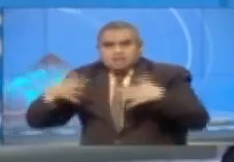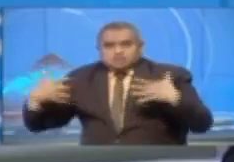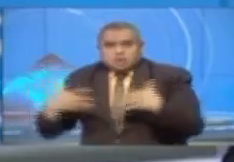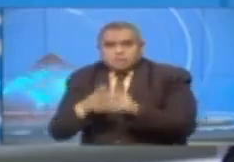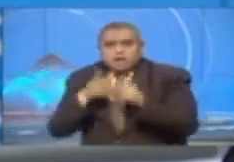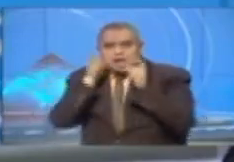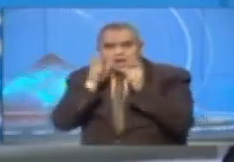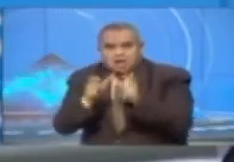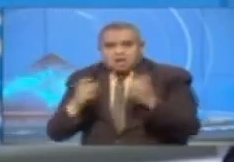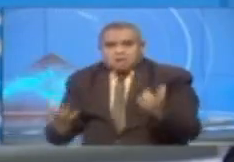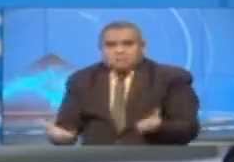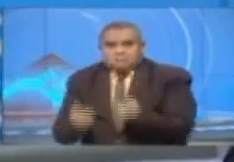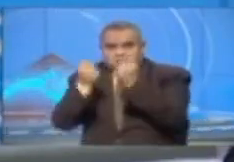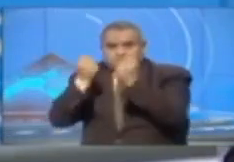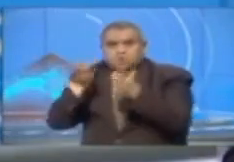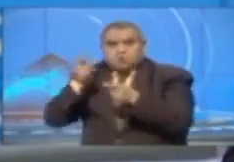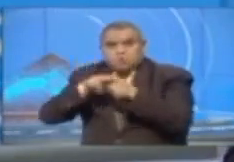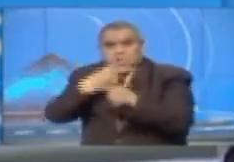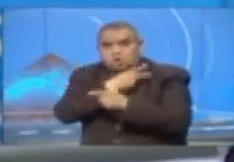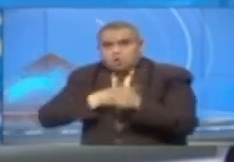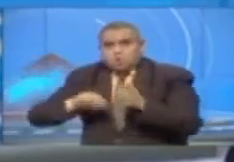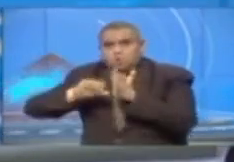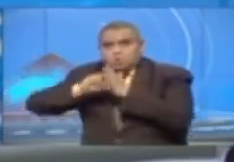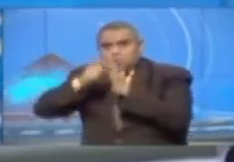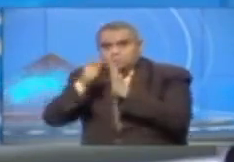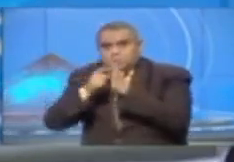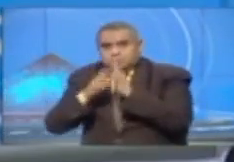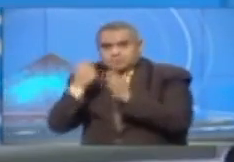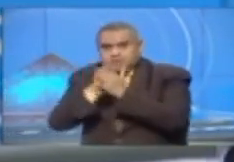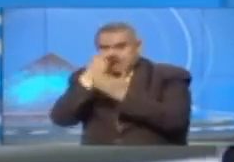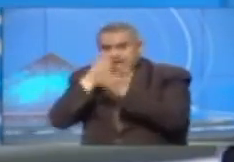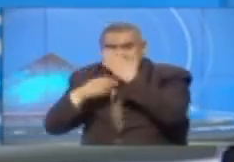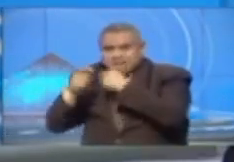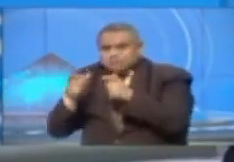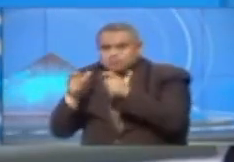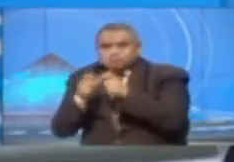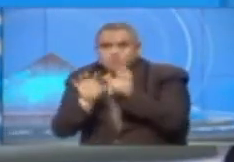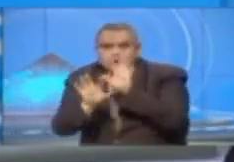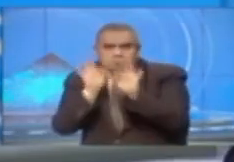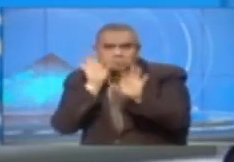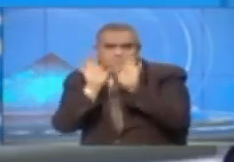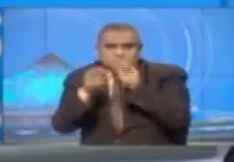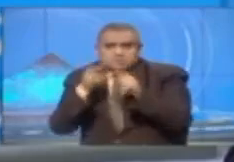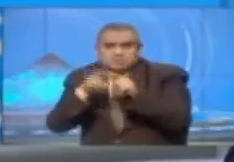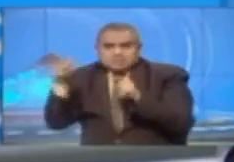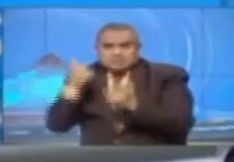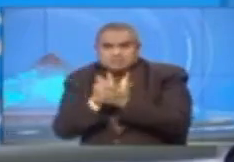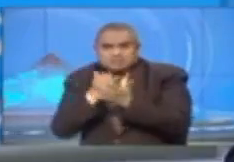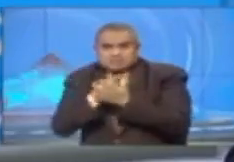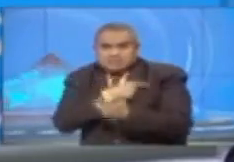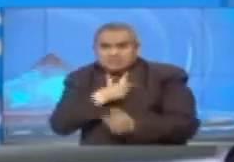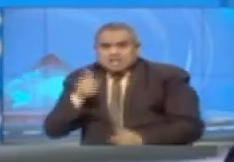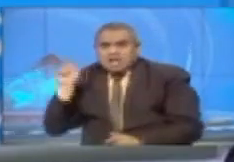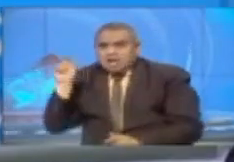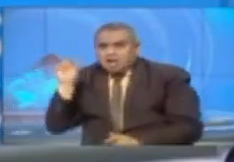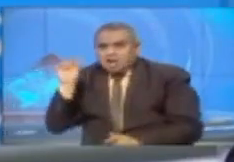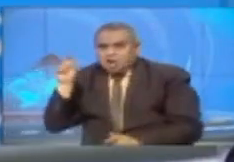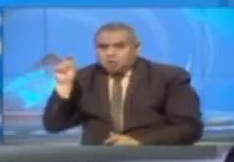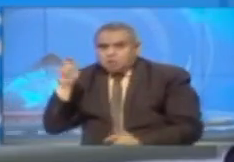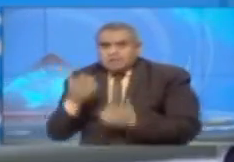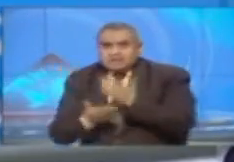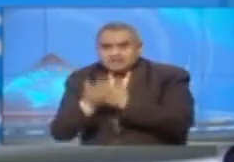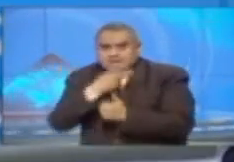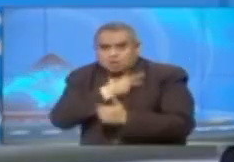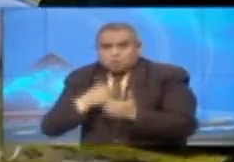إلى أنه سيشكل حكومة أصغر من الإدارات السابقة. ولم يعلن أنور بعد أي أسماء في